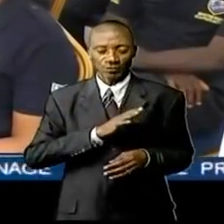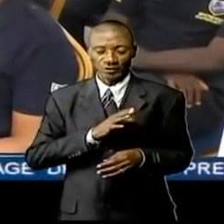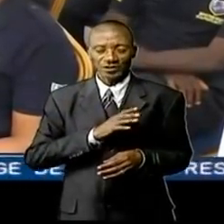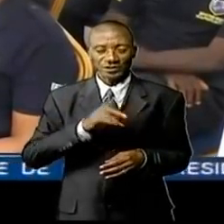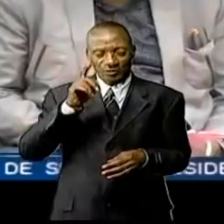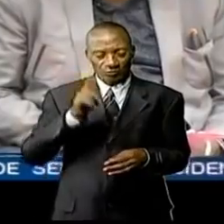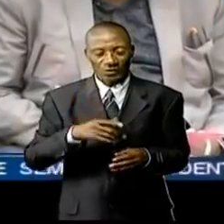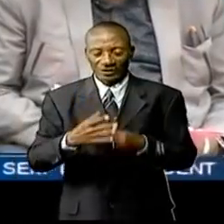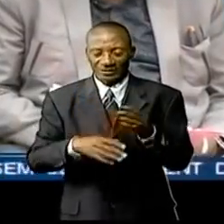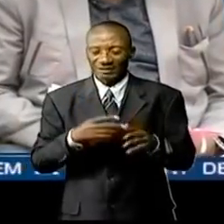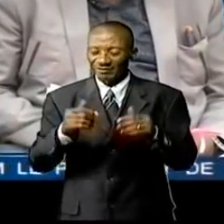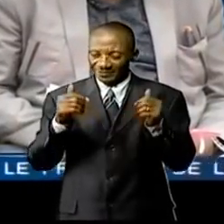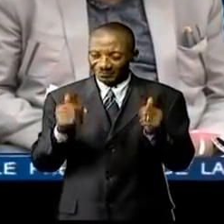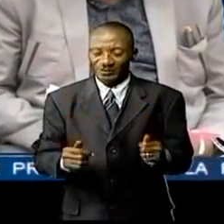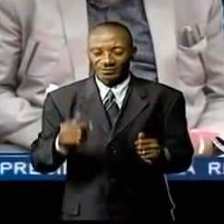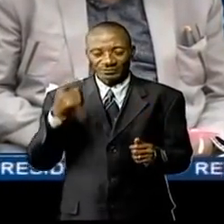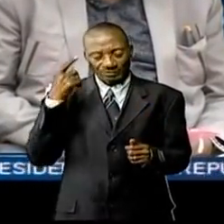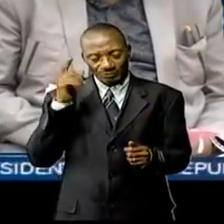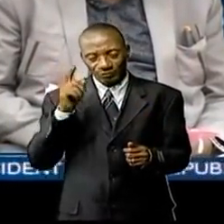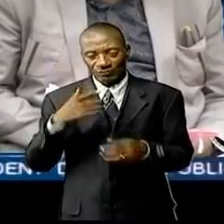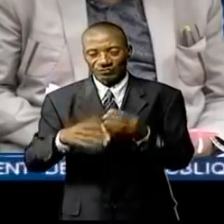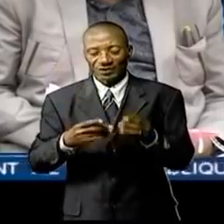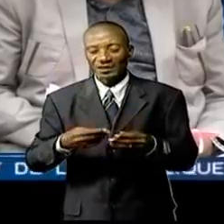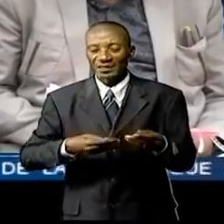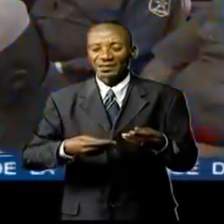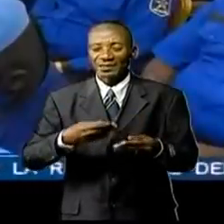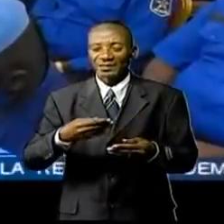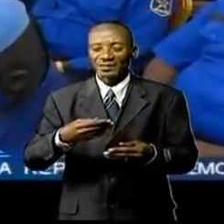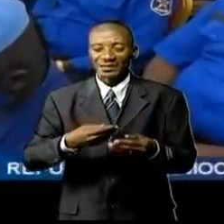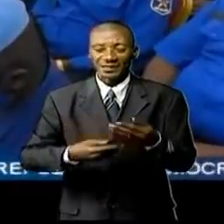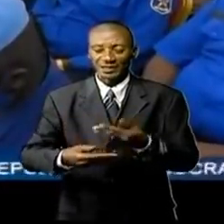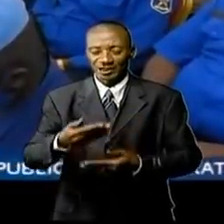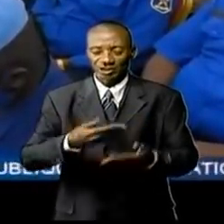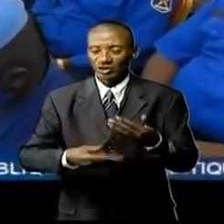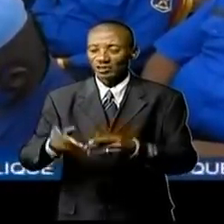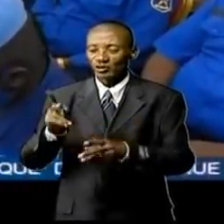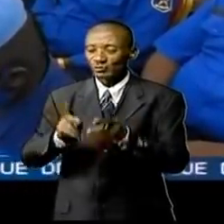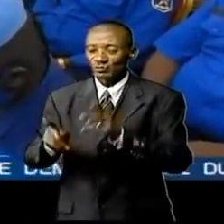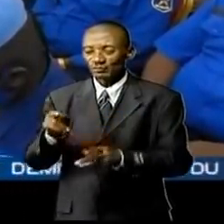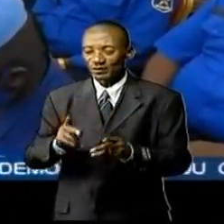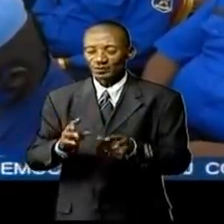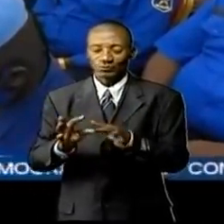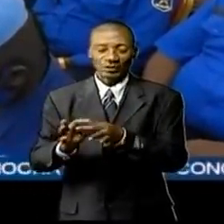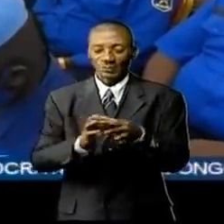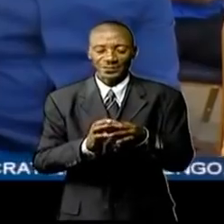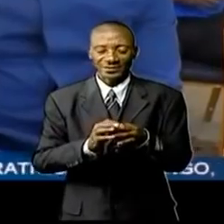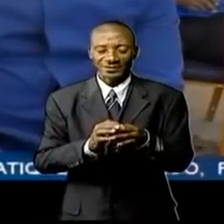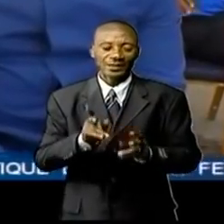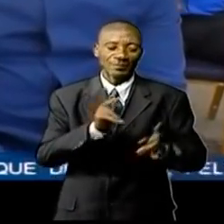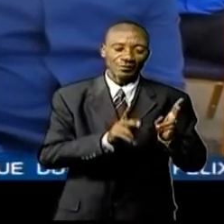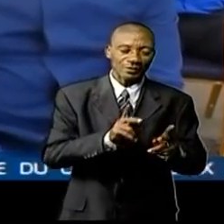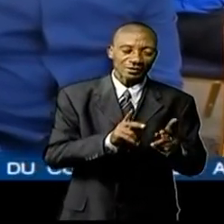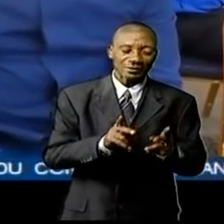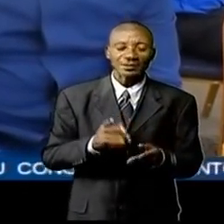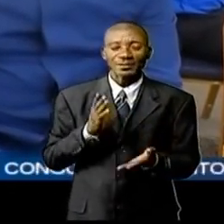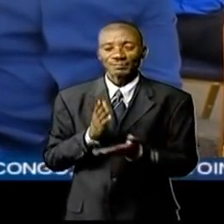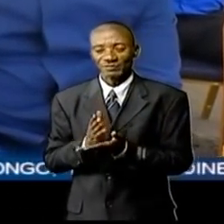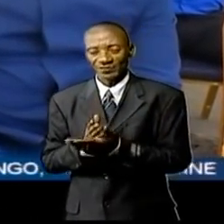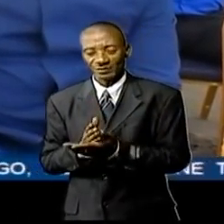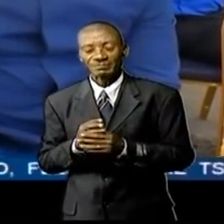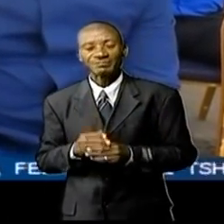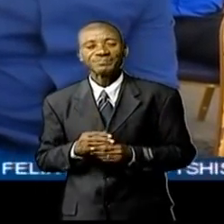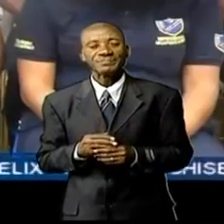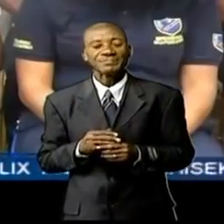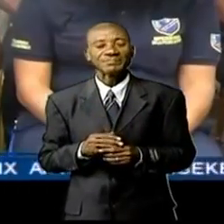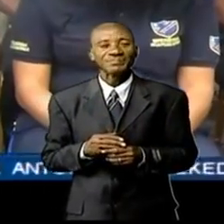marché public et des contrats de partenariat public-privé. Ce sont les membres de la nouvelle cellule de gestion de passation de marché public qui